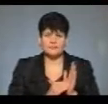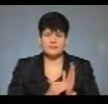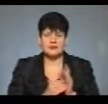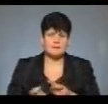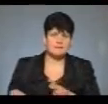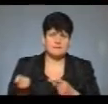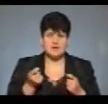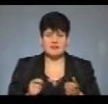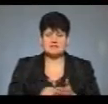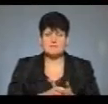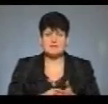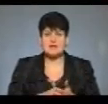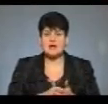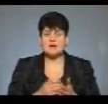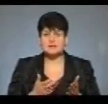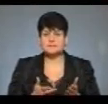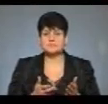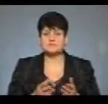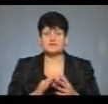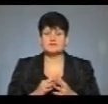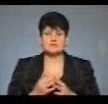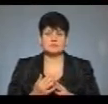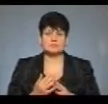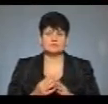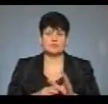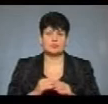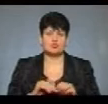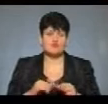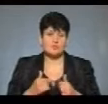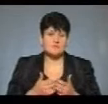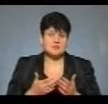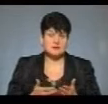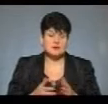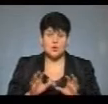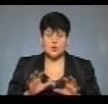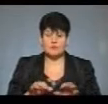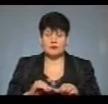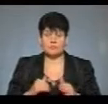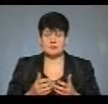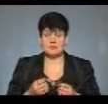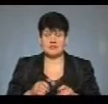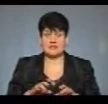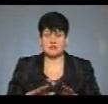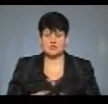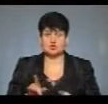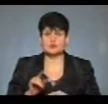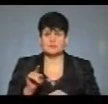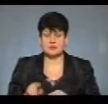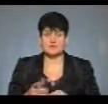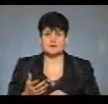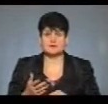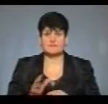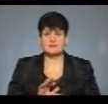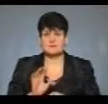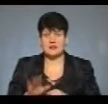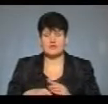привезли такі матеріали на селищну виборчу комісію. Відповідно, голова і комісія прийняла рішення про те, щоб їх, скажімо так,